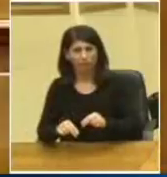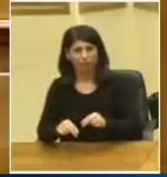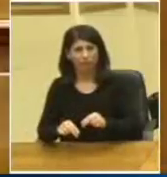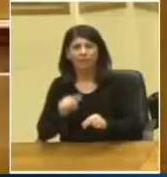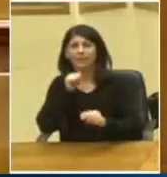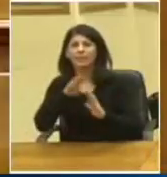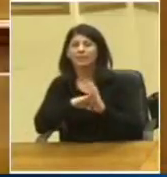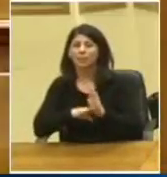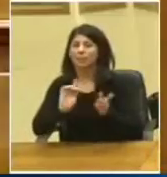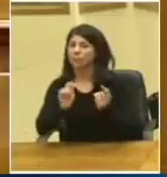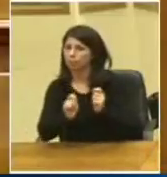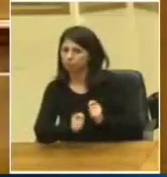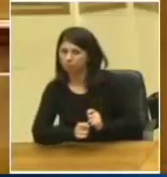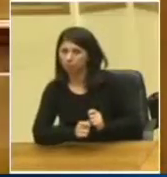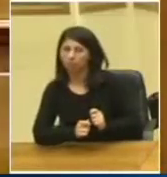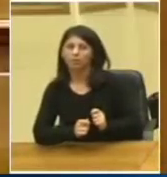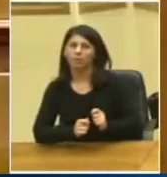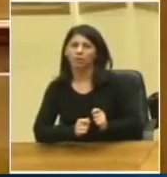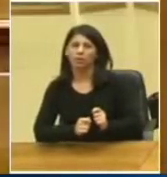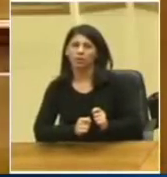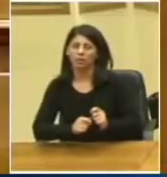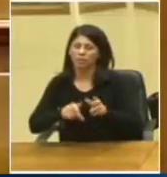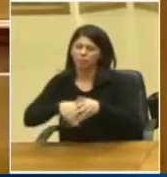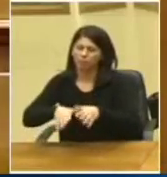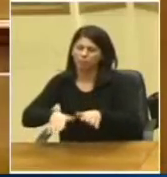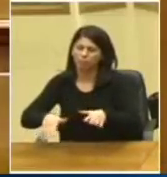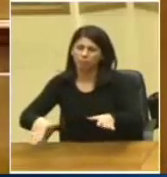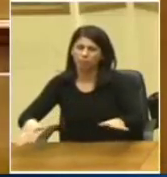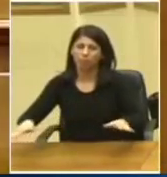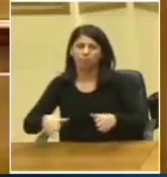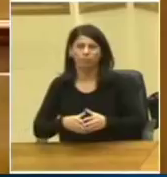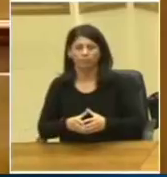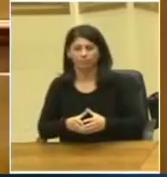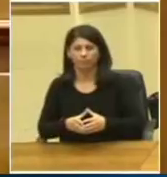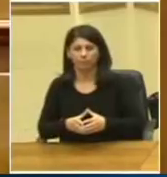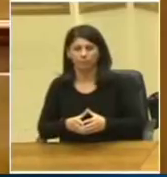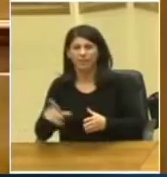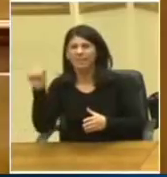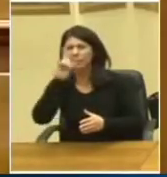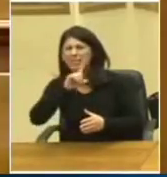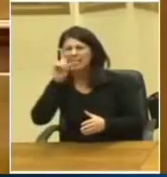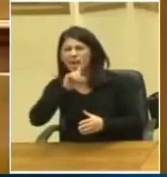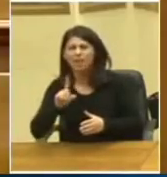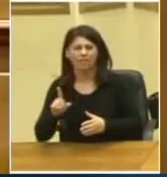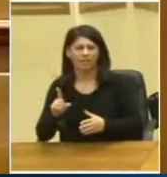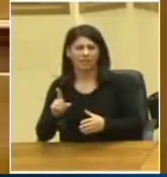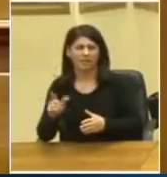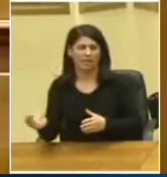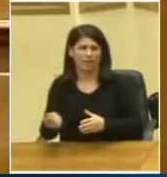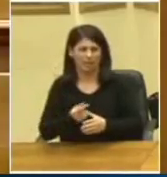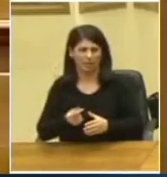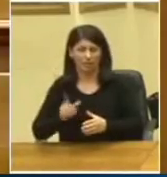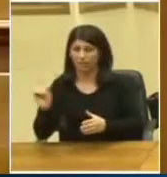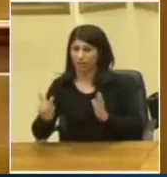σταγματική αναθεώρηση να διαδώσει την ψεύτικη είδηση, έχουμε συνηθίσει σε fake news, δεν είναι πρώτη